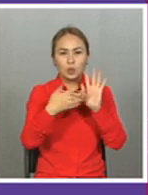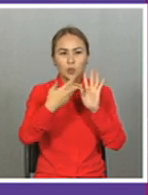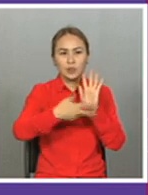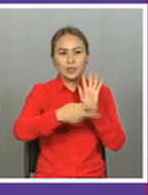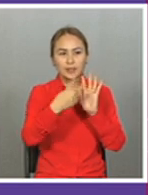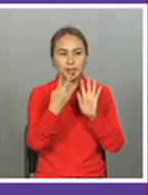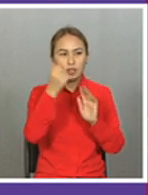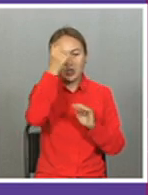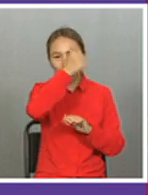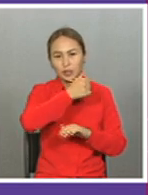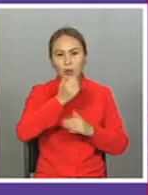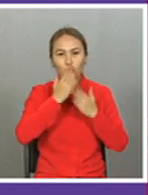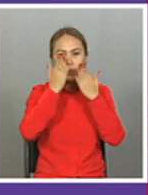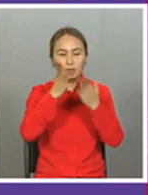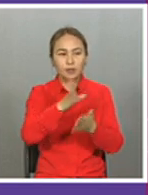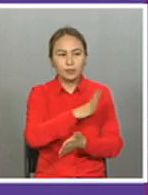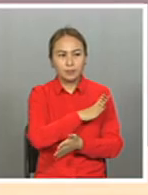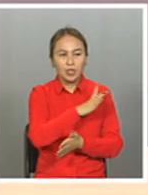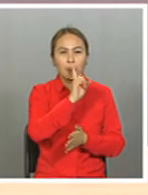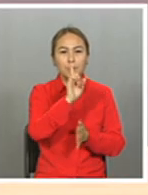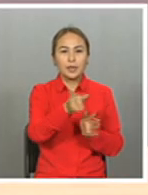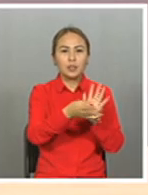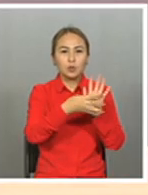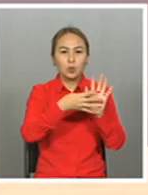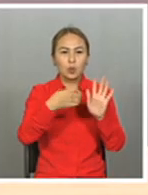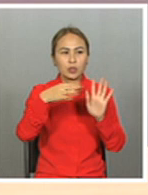1929-1932 жылдары оқыдым.